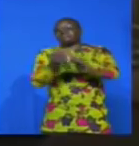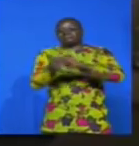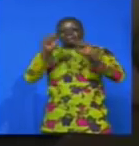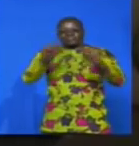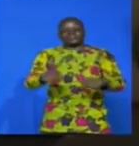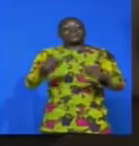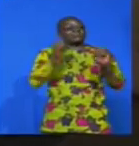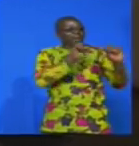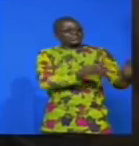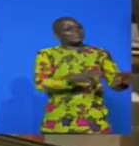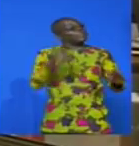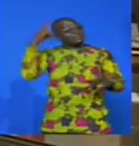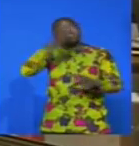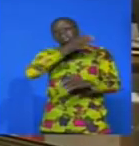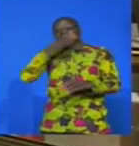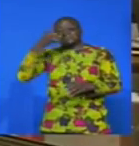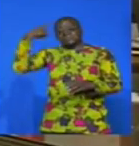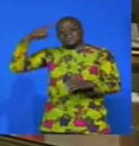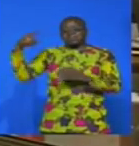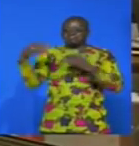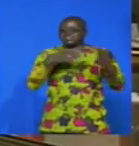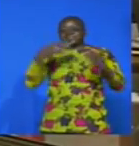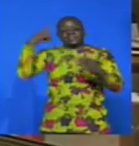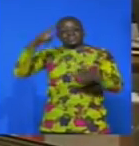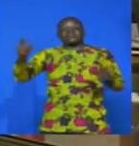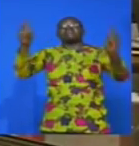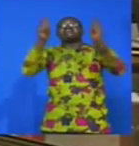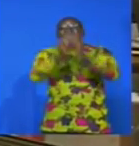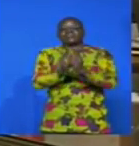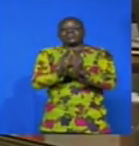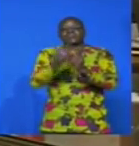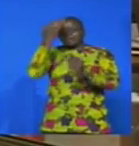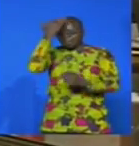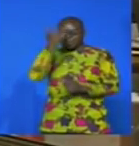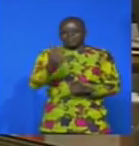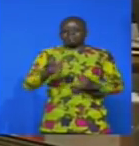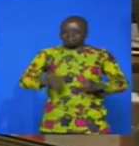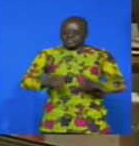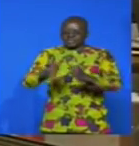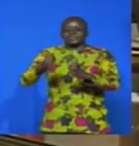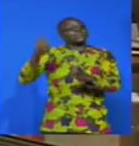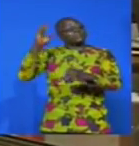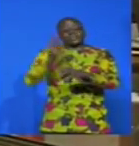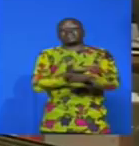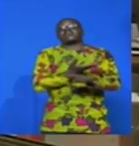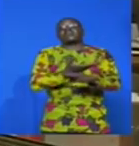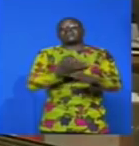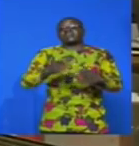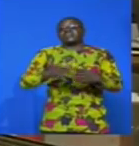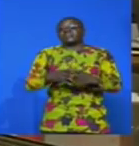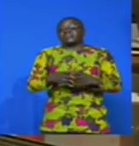le champ de bataille parce que cela prouverait beaucoup de choses à leur encontre. C'est pourquoi ils essaient de les exfiltrer.